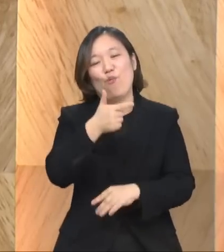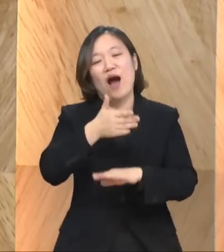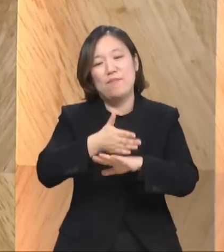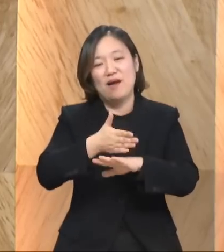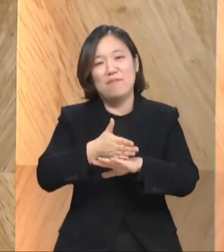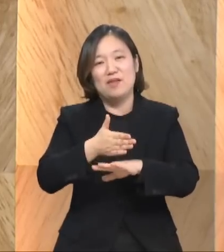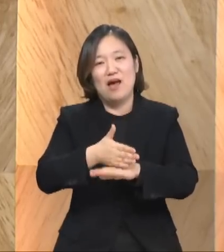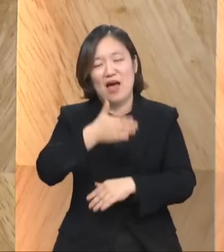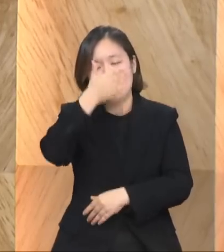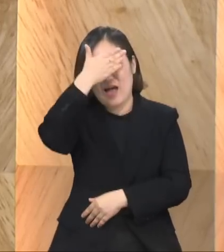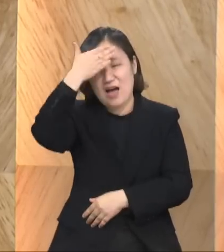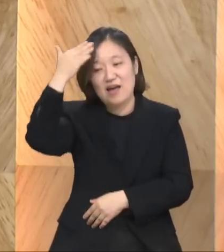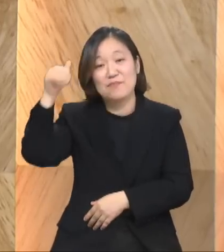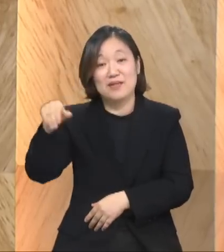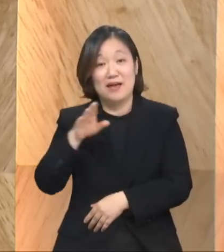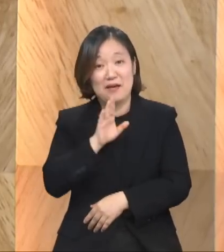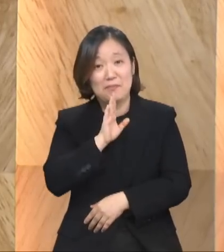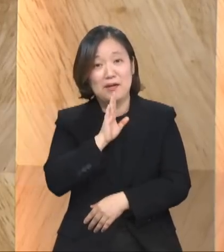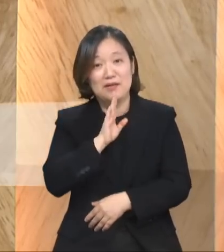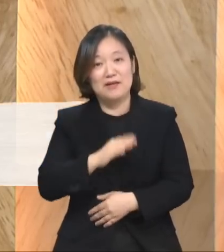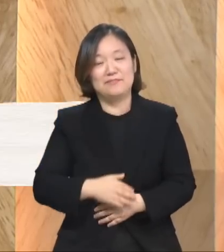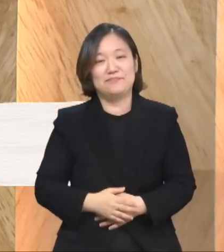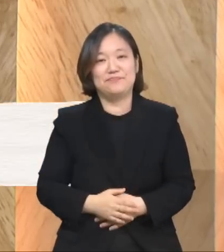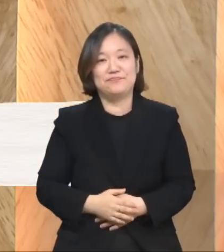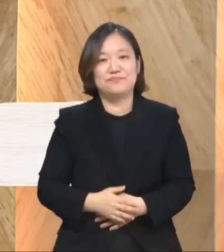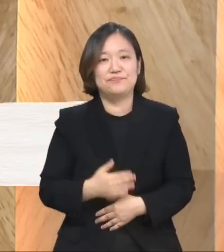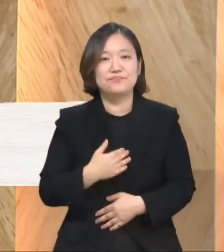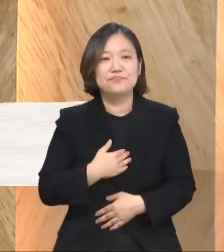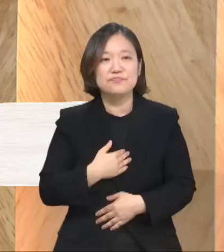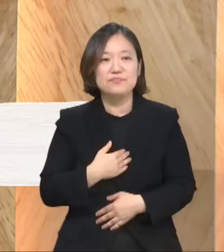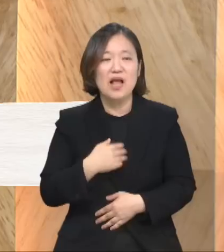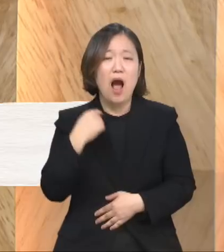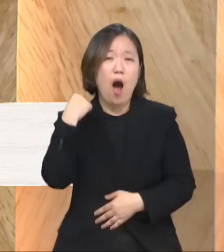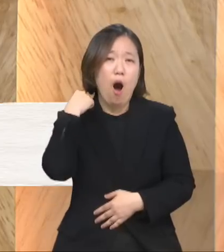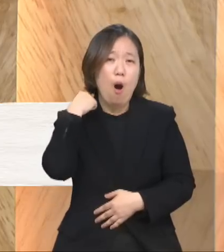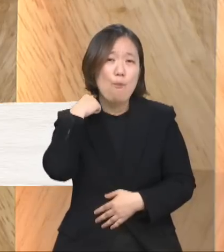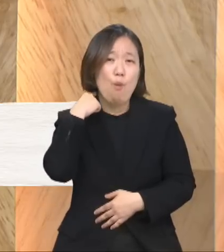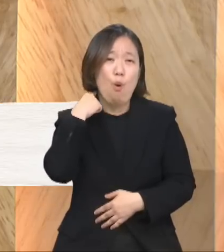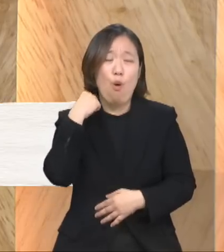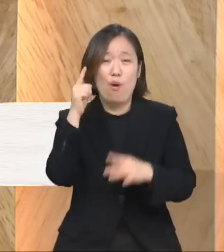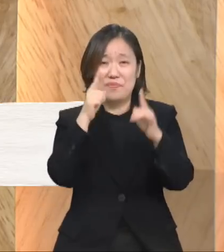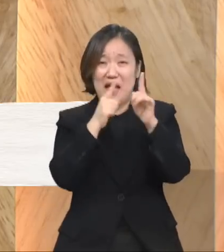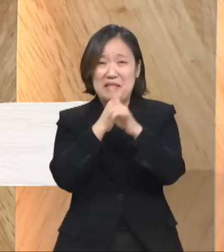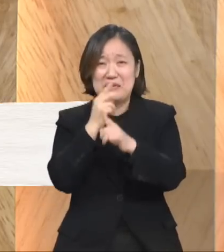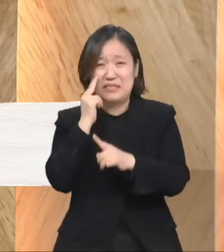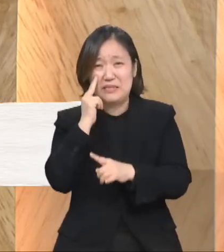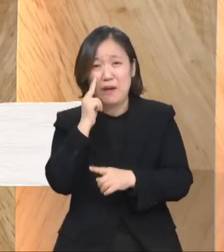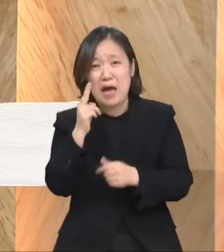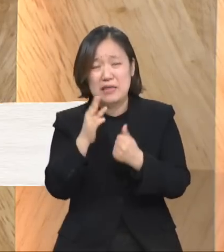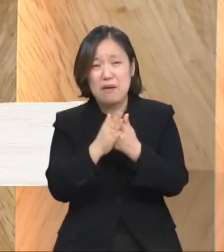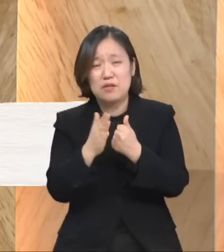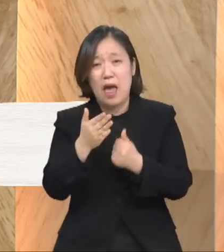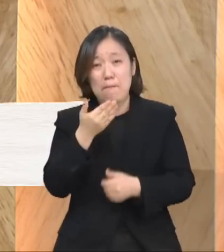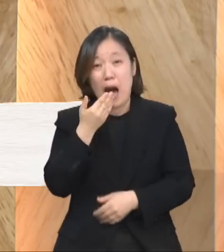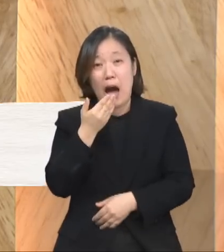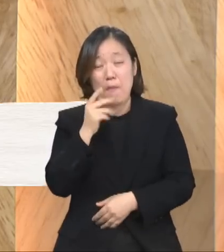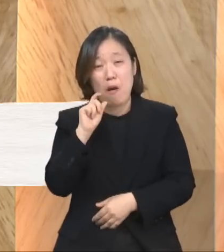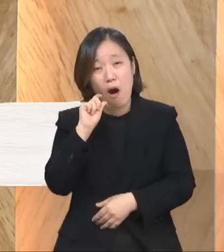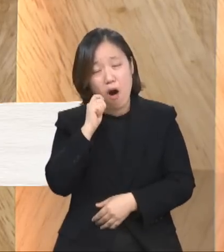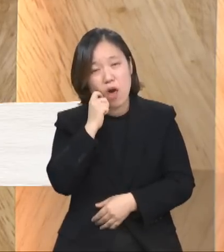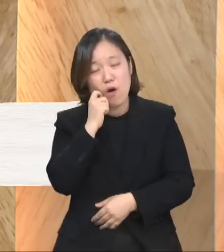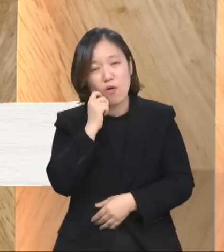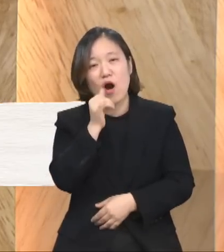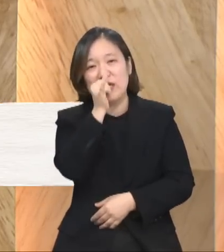정말 다행입니다 목을 크게 다쳐서 아직은 밥을 제대로 먹지 못하는데